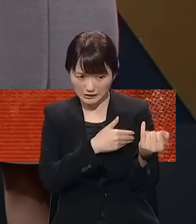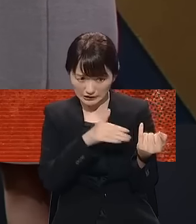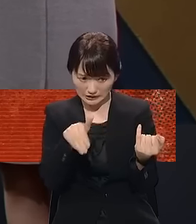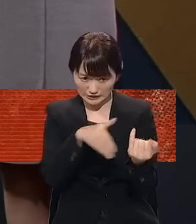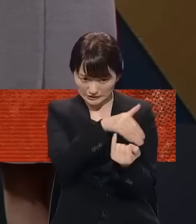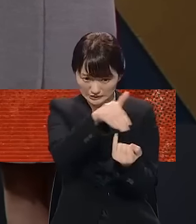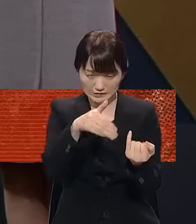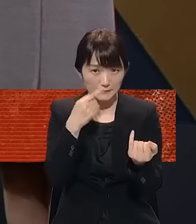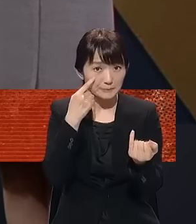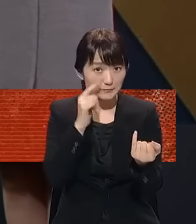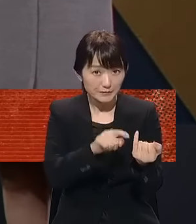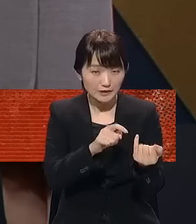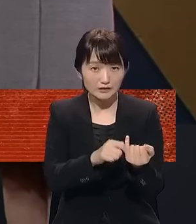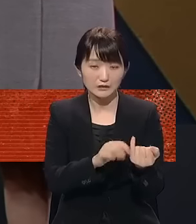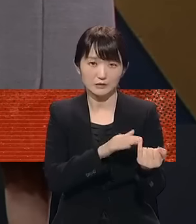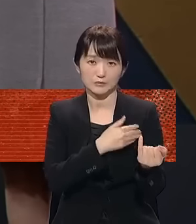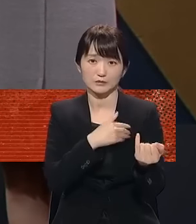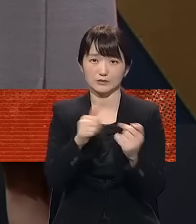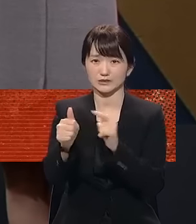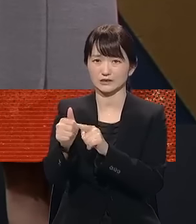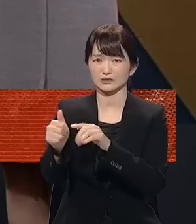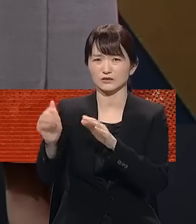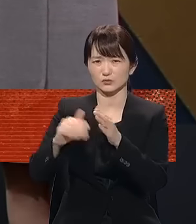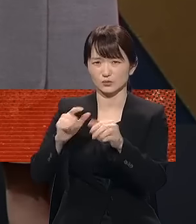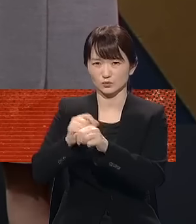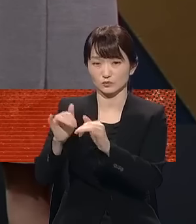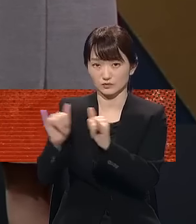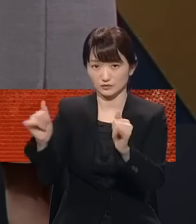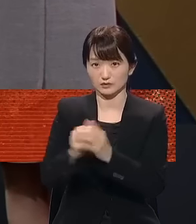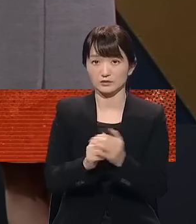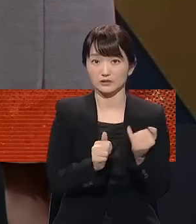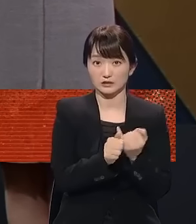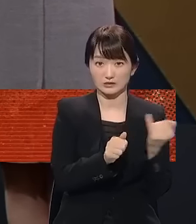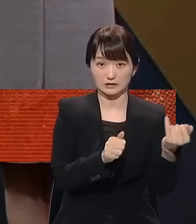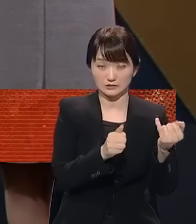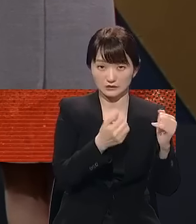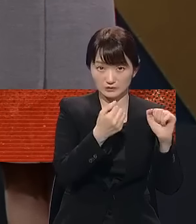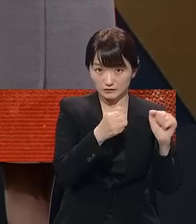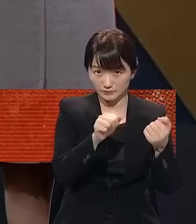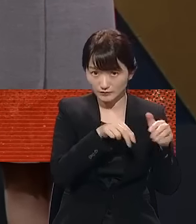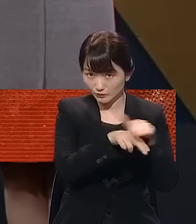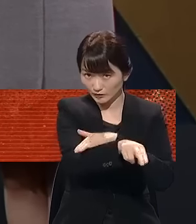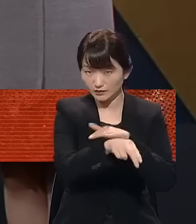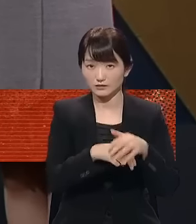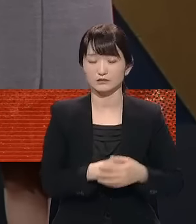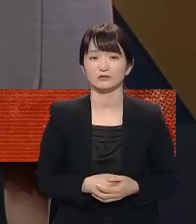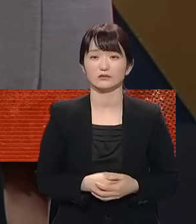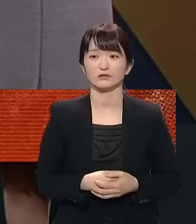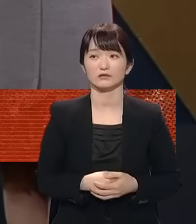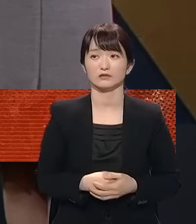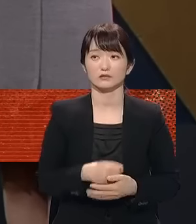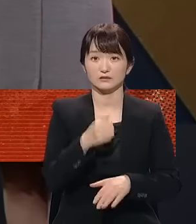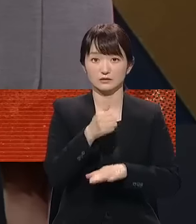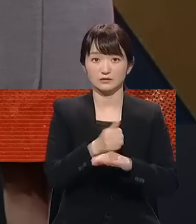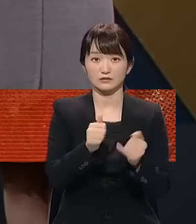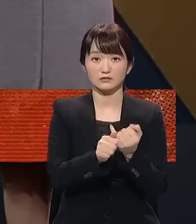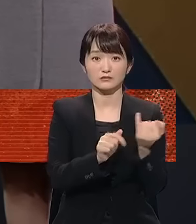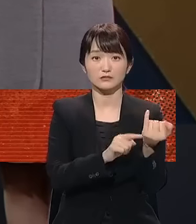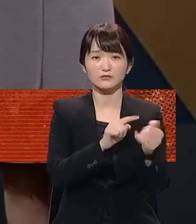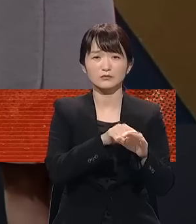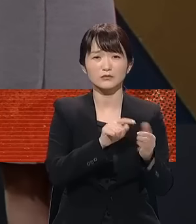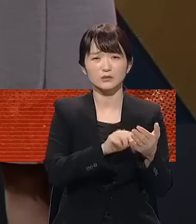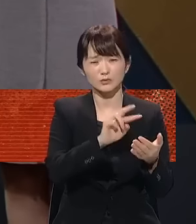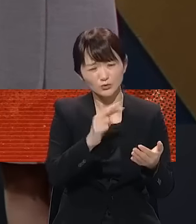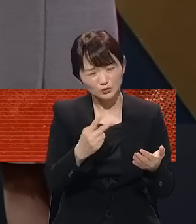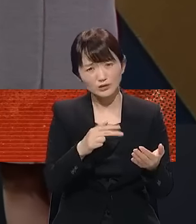포착됐습니다 외도 상대 역시 공무원이고 급기에 아내는 가출까지 했는데요 결국 아내의 마음을 돌리려